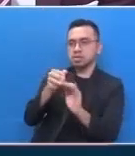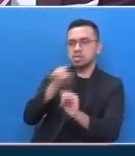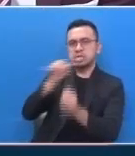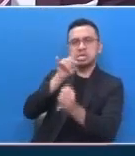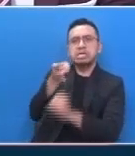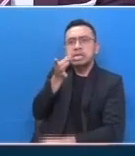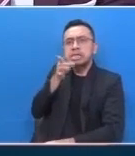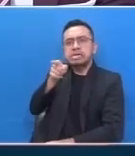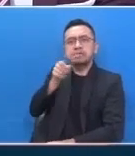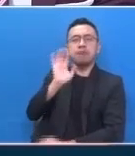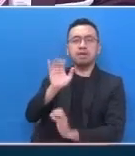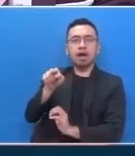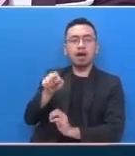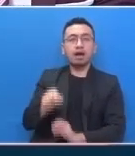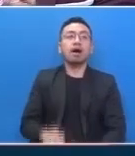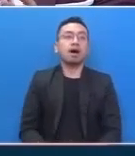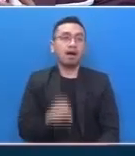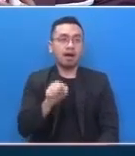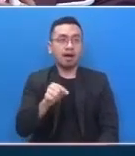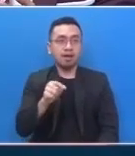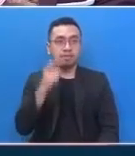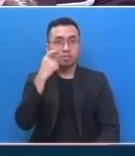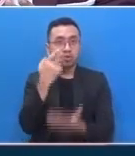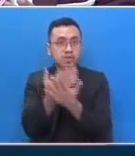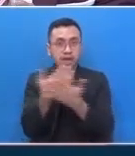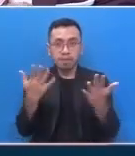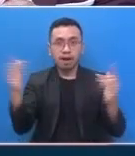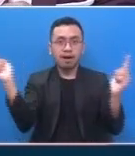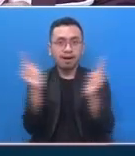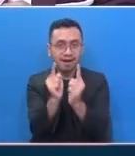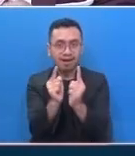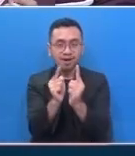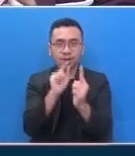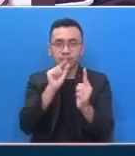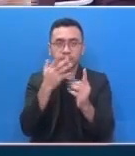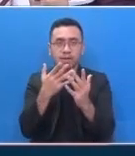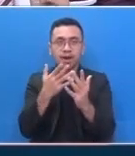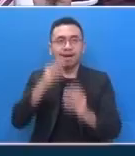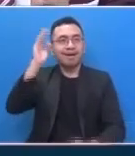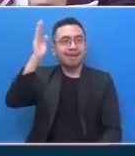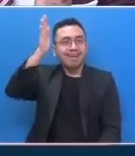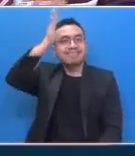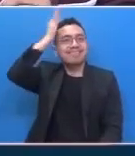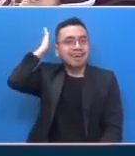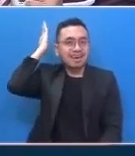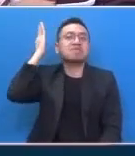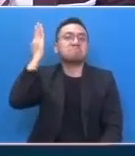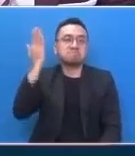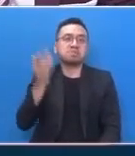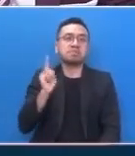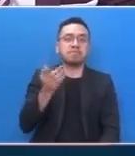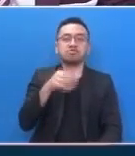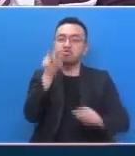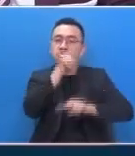penolakannya Apakah pertemuan ini juga sekaligus untuk mengamankan elektoral Ata elektabilitas dari Ganjar yang dikhawatirkan akan turun Pas